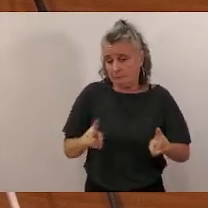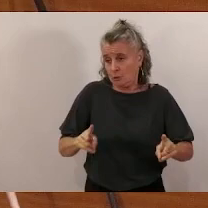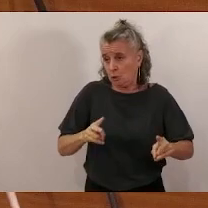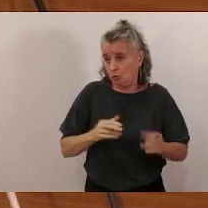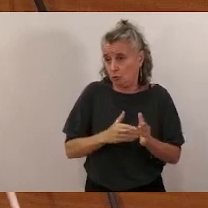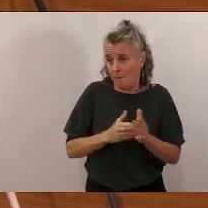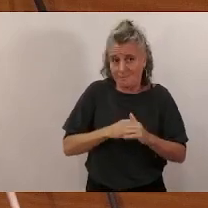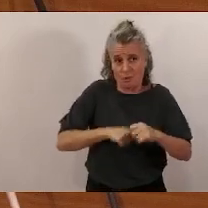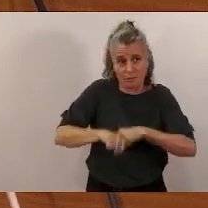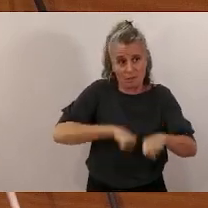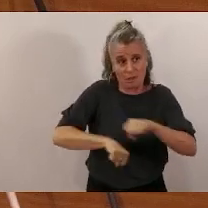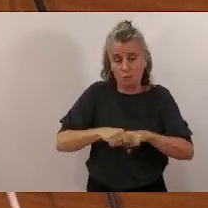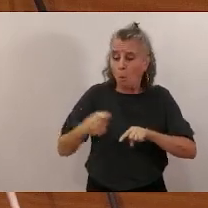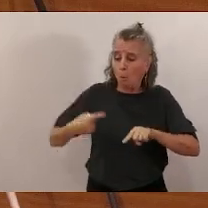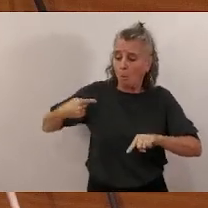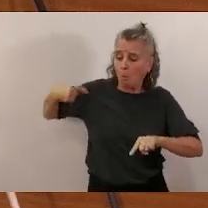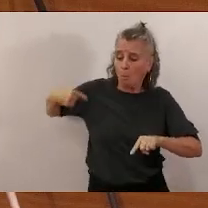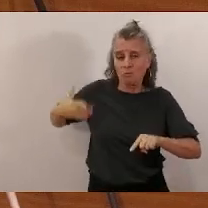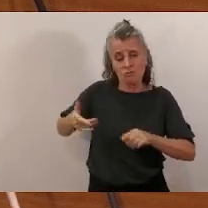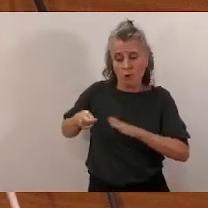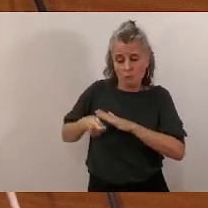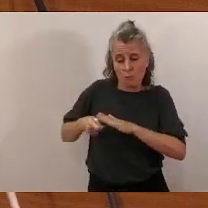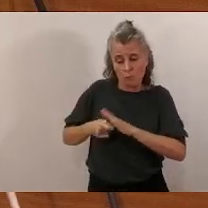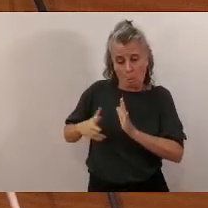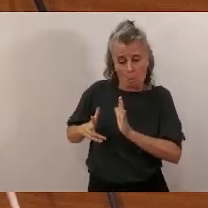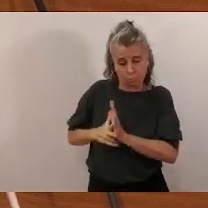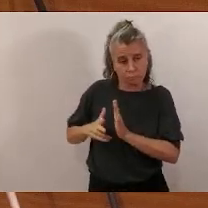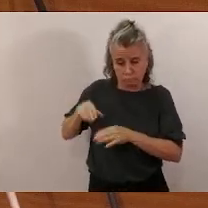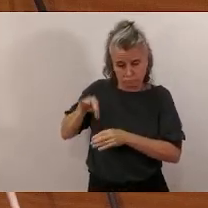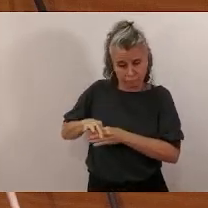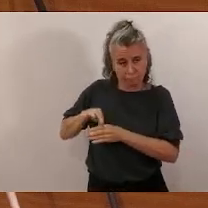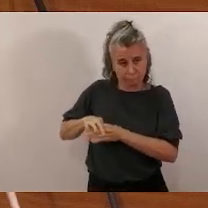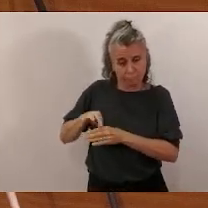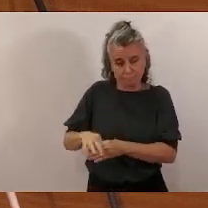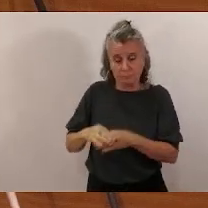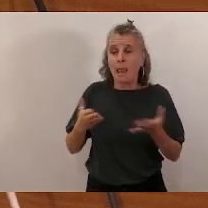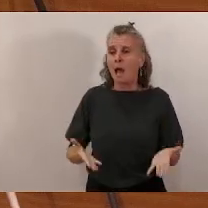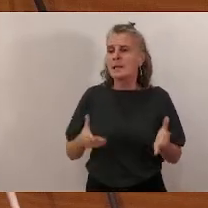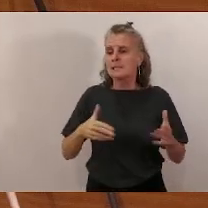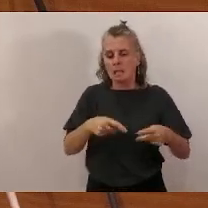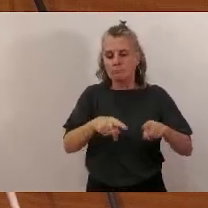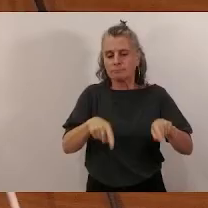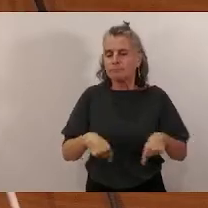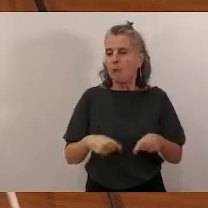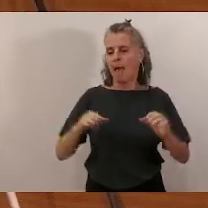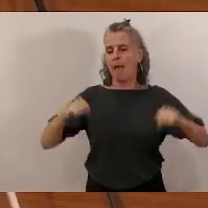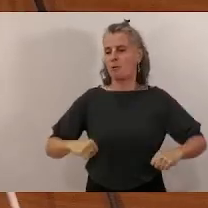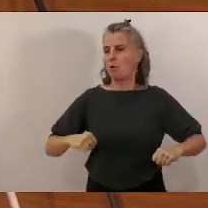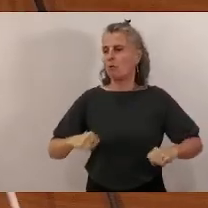avons déjà voté les subventions. Il s'agit là d'approuver l'accord entre Paris 2024 et la ville de Marseille.